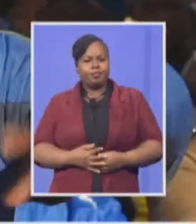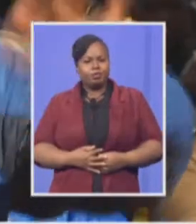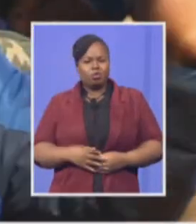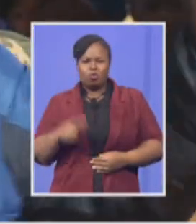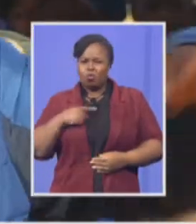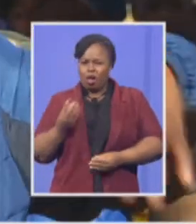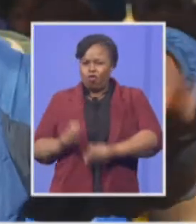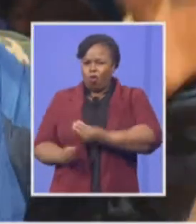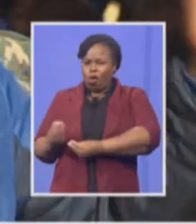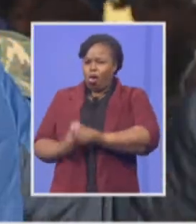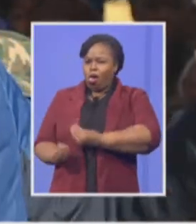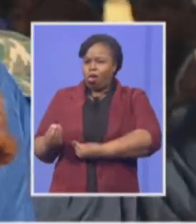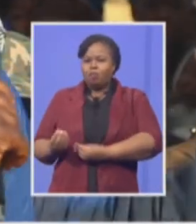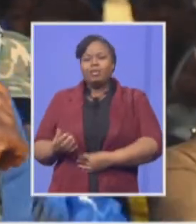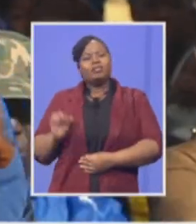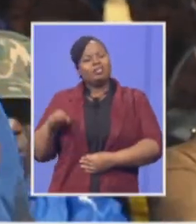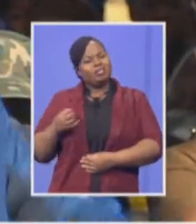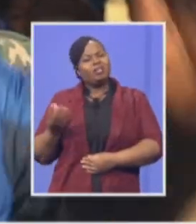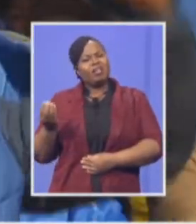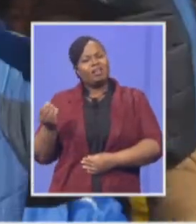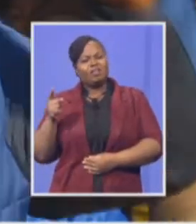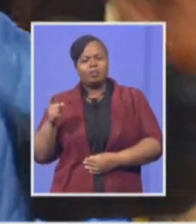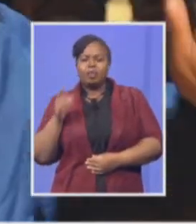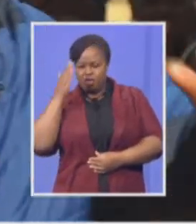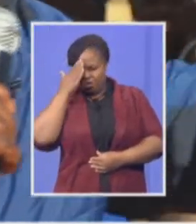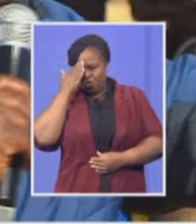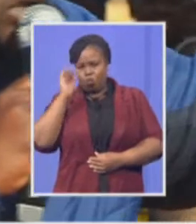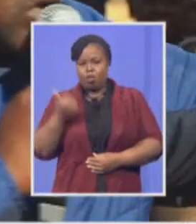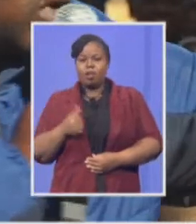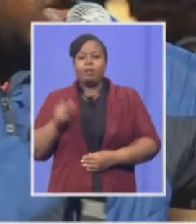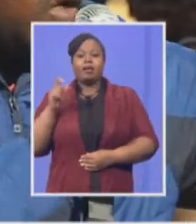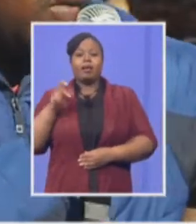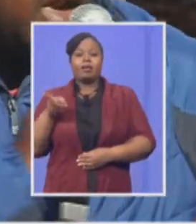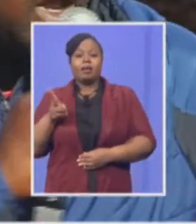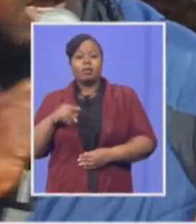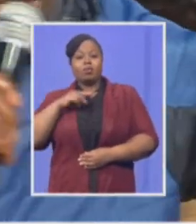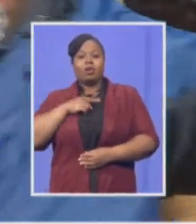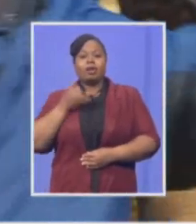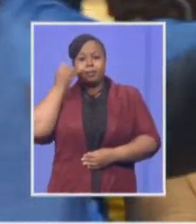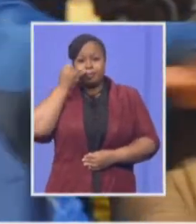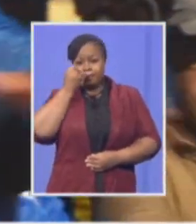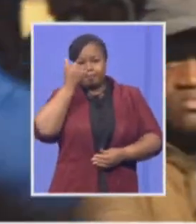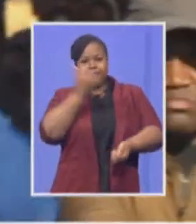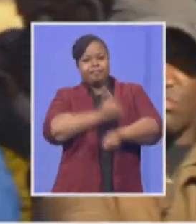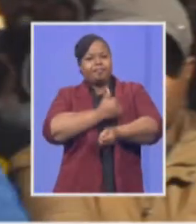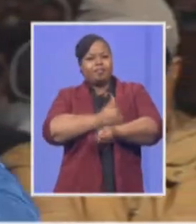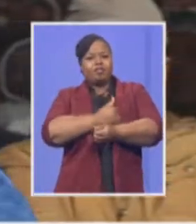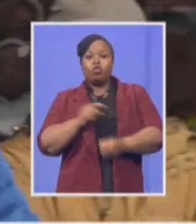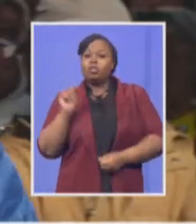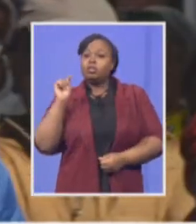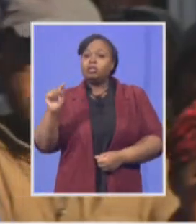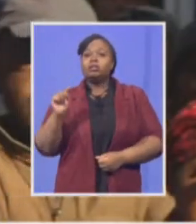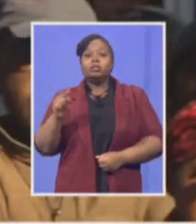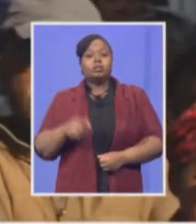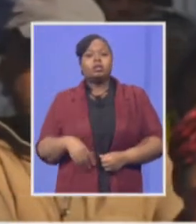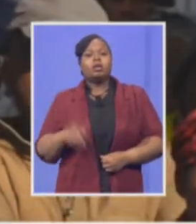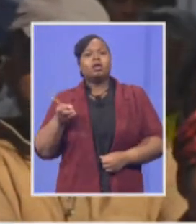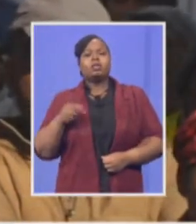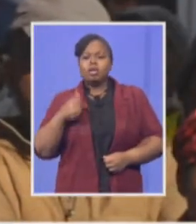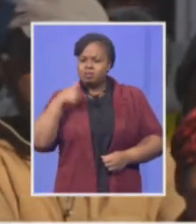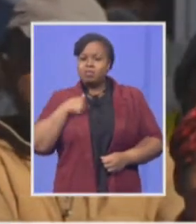zamatshotho namazikhona abazazi bazazi nendaba zokudayiswa kwenyawo phela isiganga lesa sahambi nami indoda